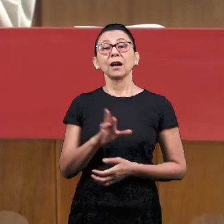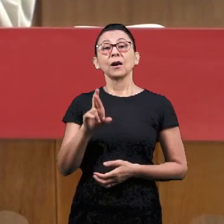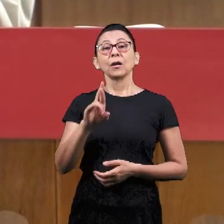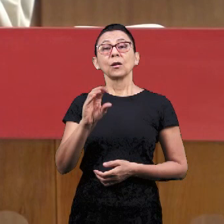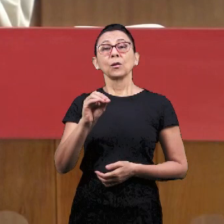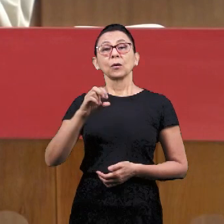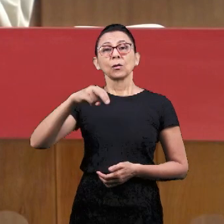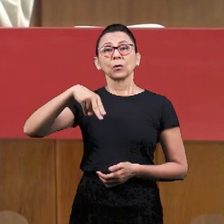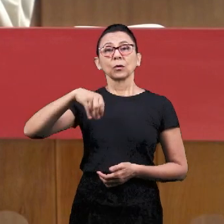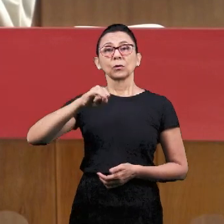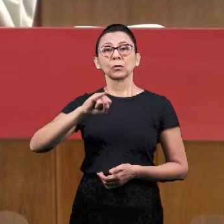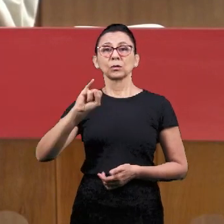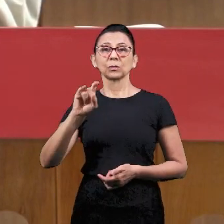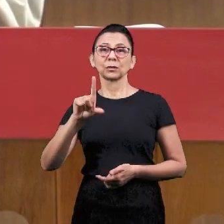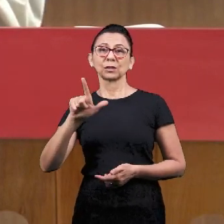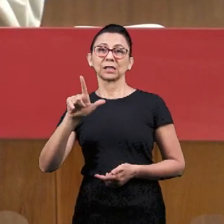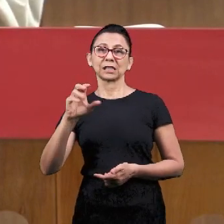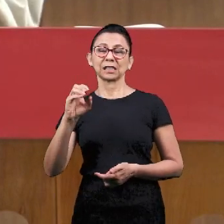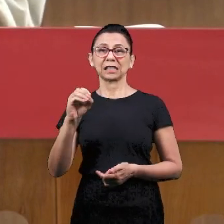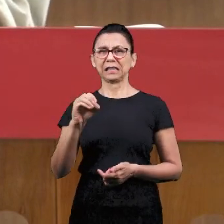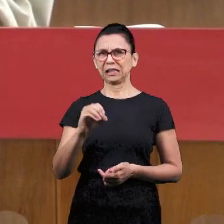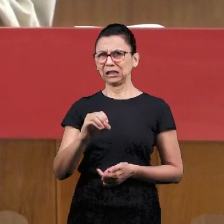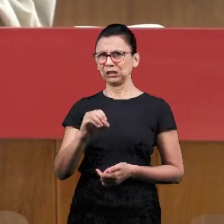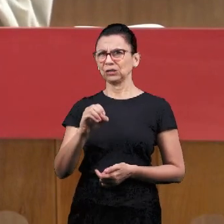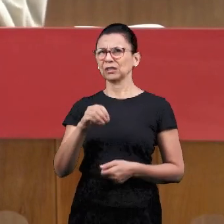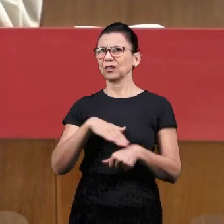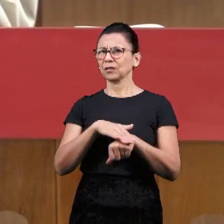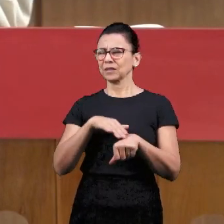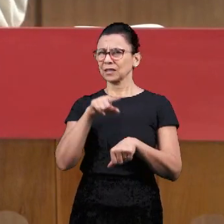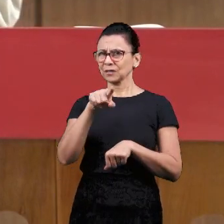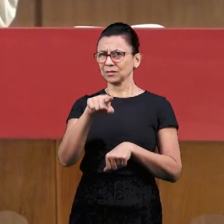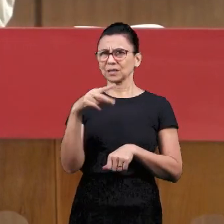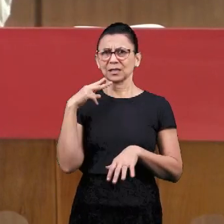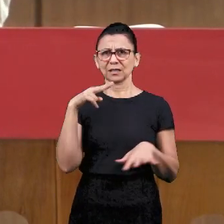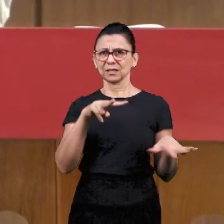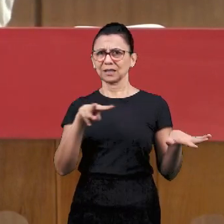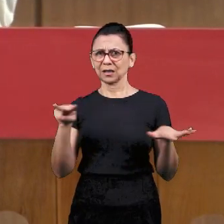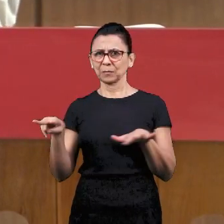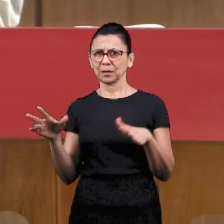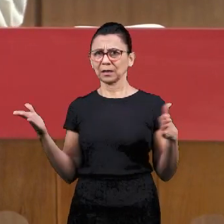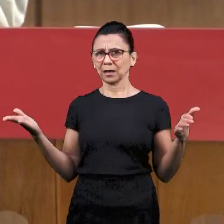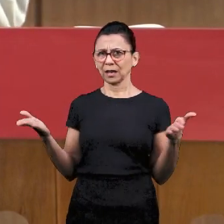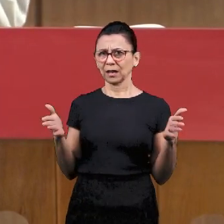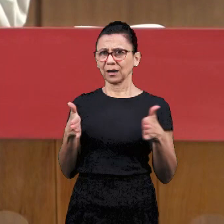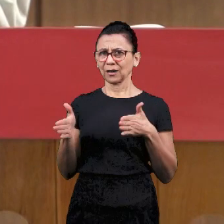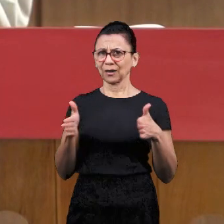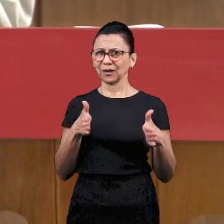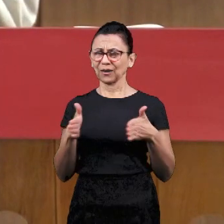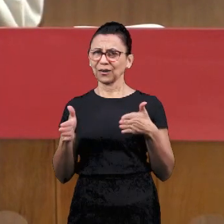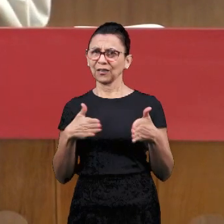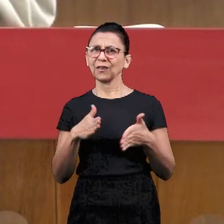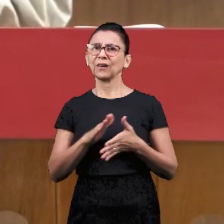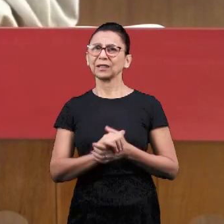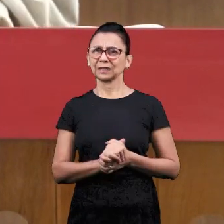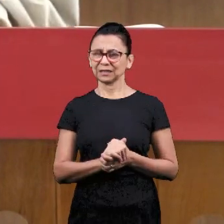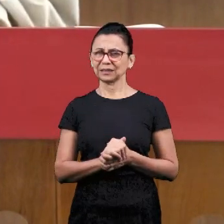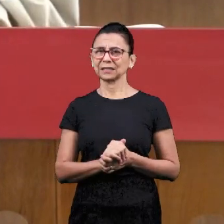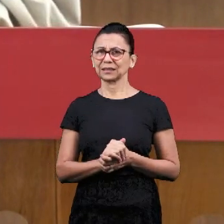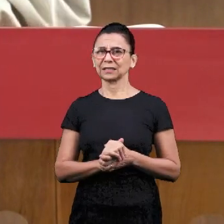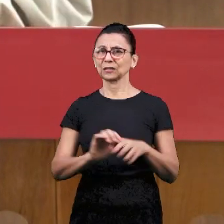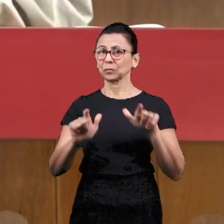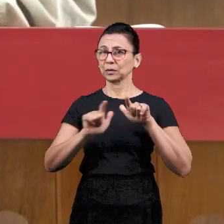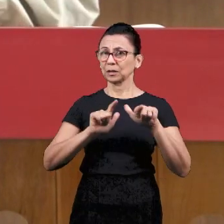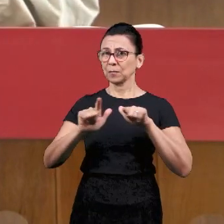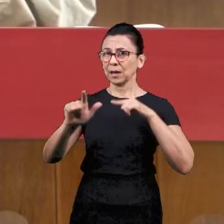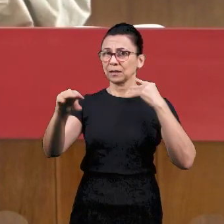pas besoin de parler, te citer ici, parce que je t'ai déjà parlé sur le travail que tu as envoyé d'autres. Mais le plus intéressant est